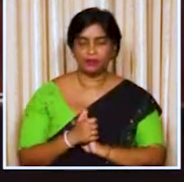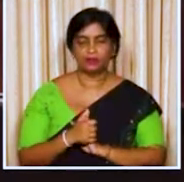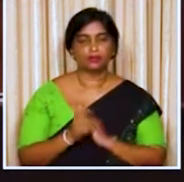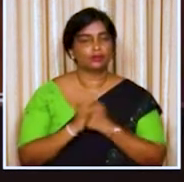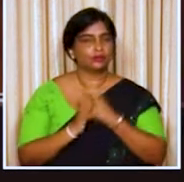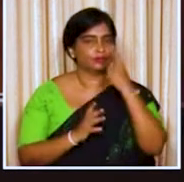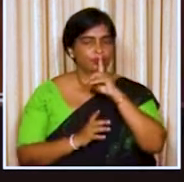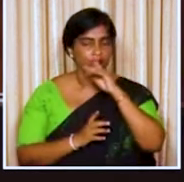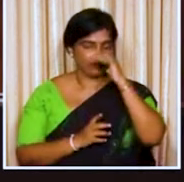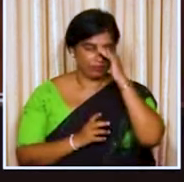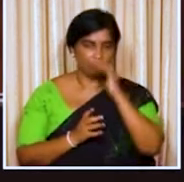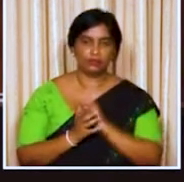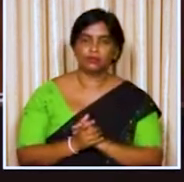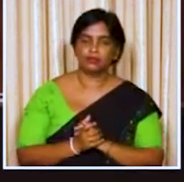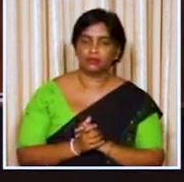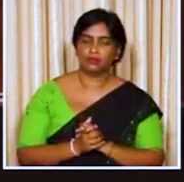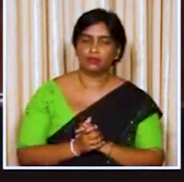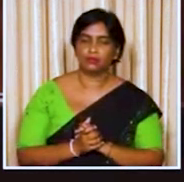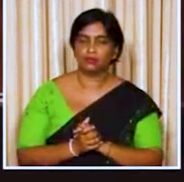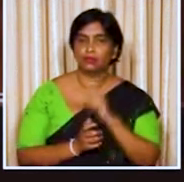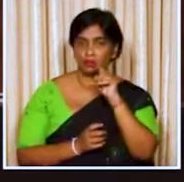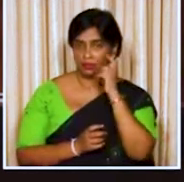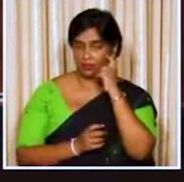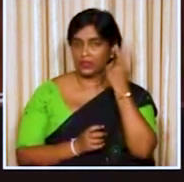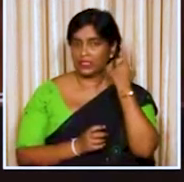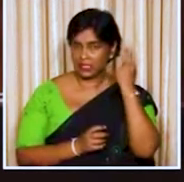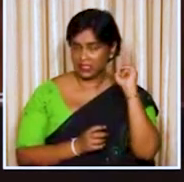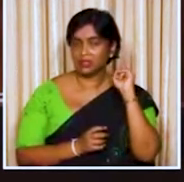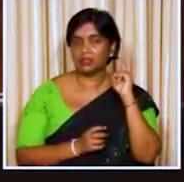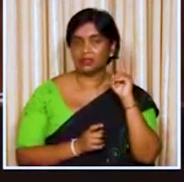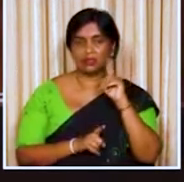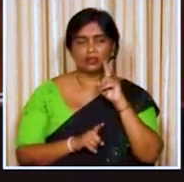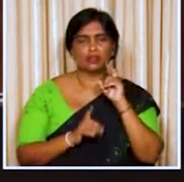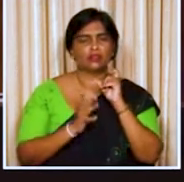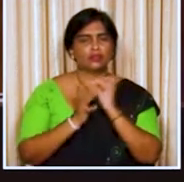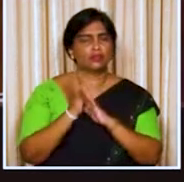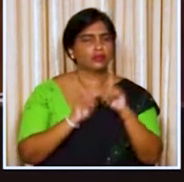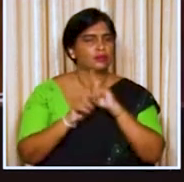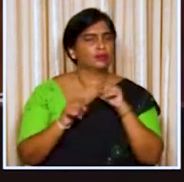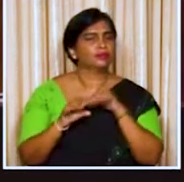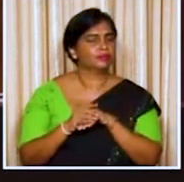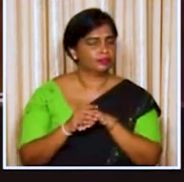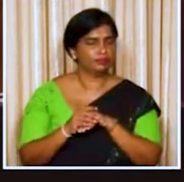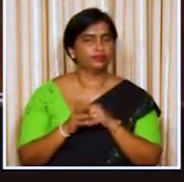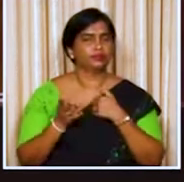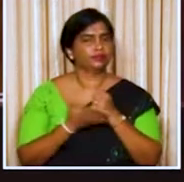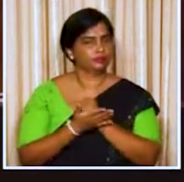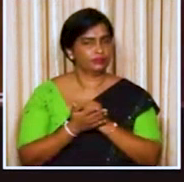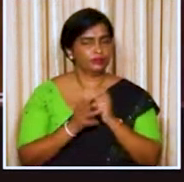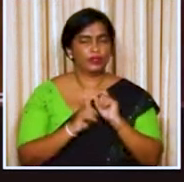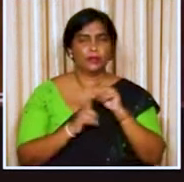නියෝජ්‍ය කතානායකතුමනි ඔබතුමා දන්නවා ඊයේ රැස්වෙච්ච ව්‍යවස්ථාදායක සභාව අපි සියලු දෙනාම